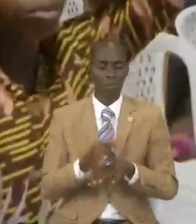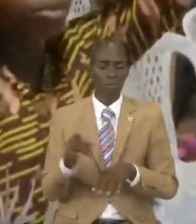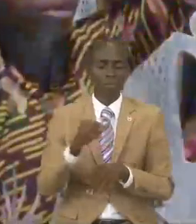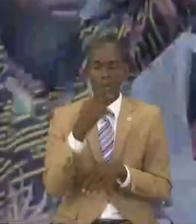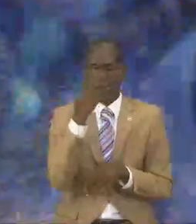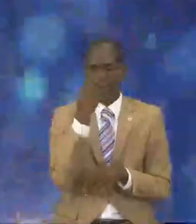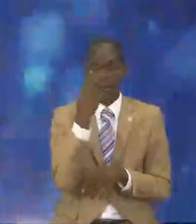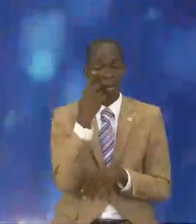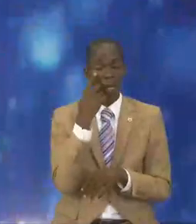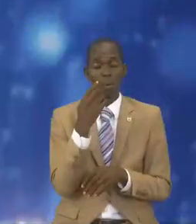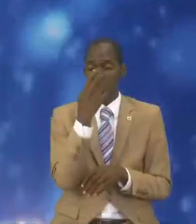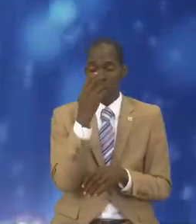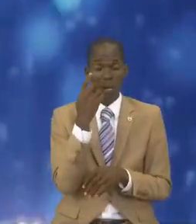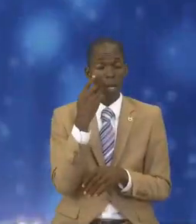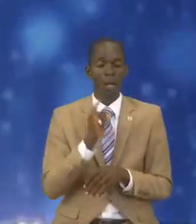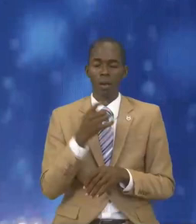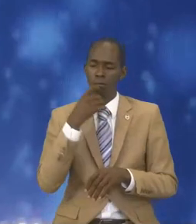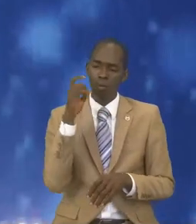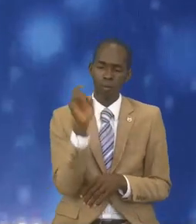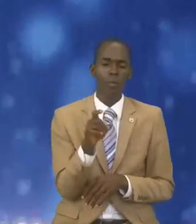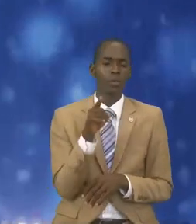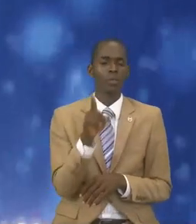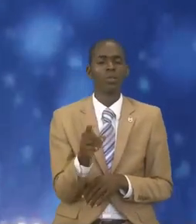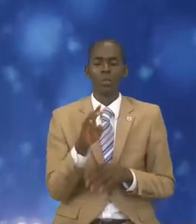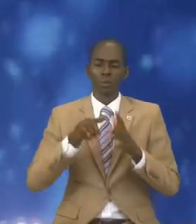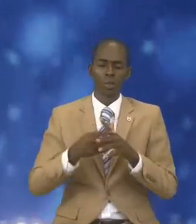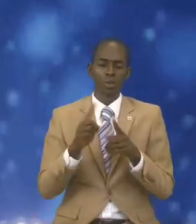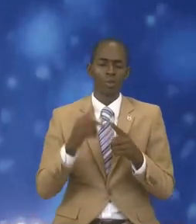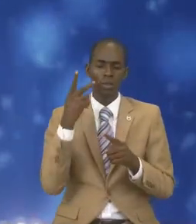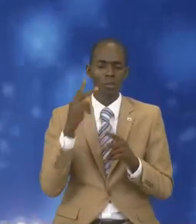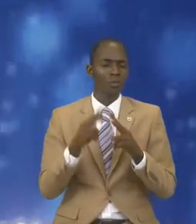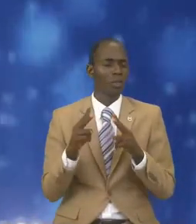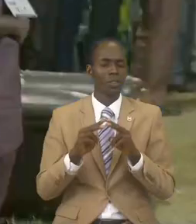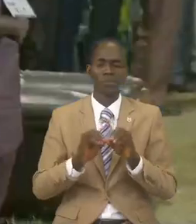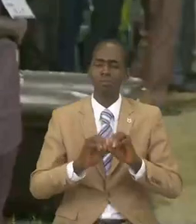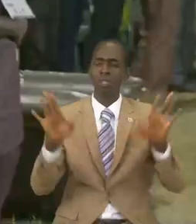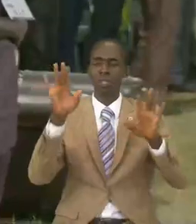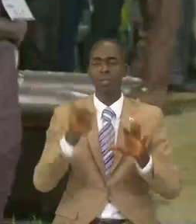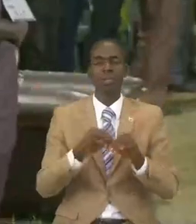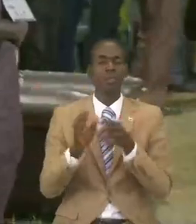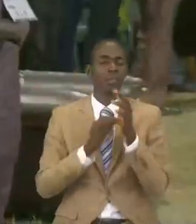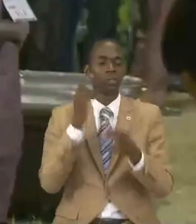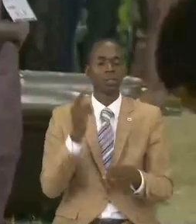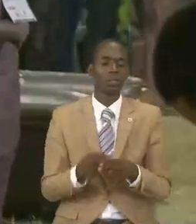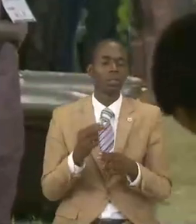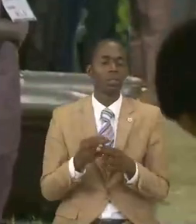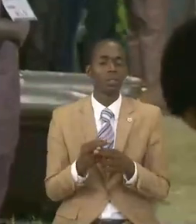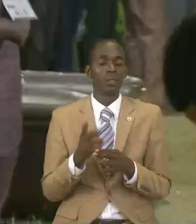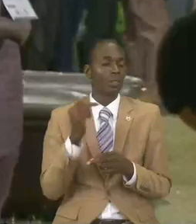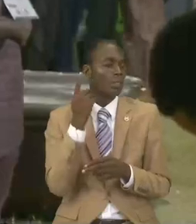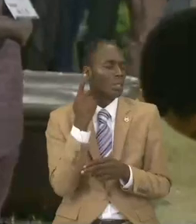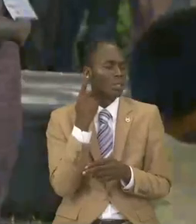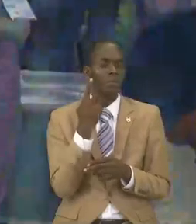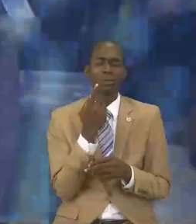touche leurs yeux aveugles. Vous, les yeux aveugles, je vous commande, voyez clairement maintenant au nom de Jésus.